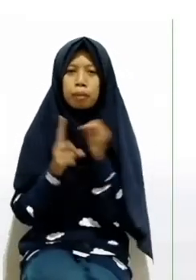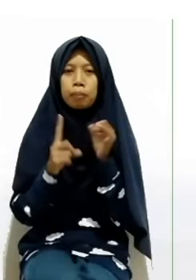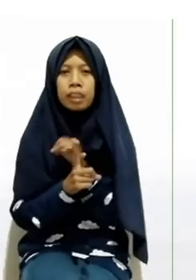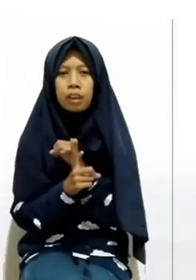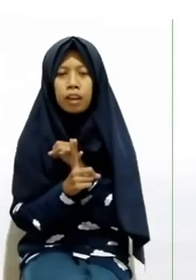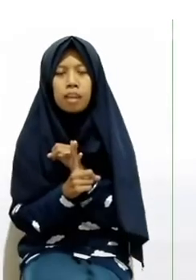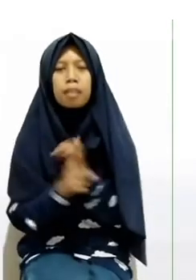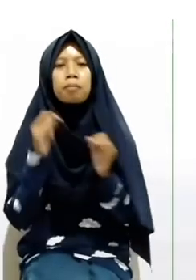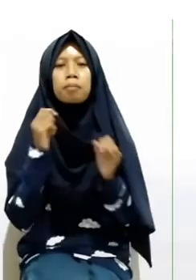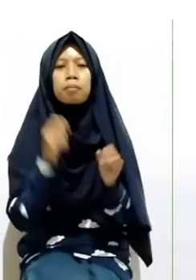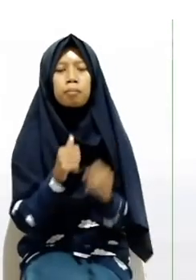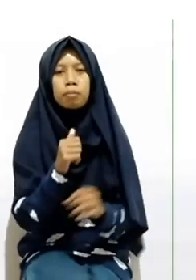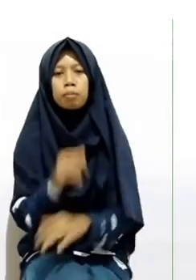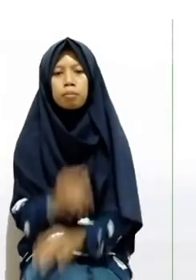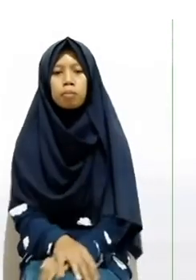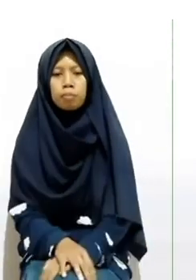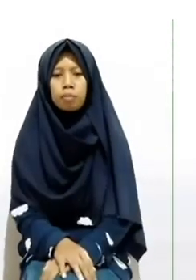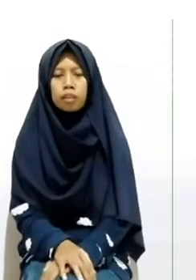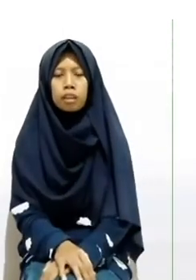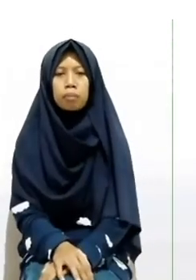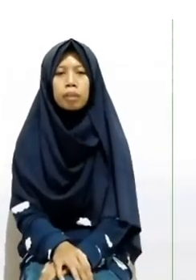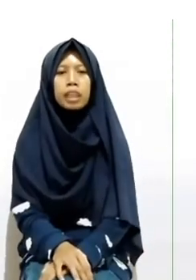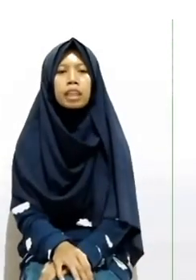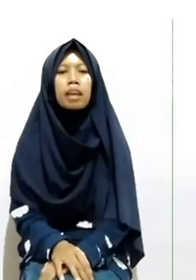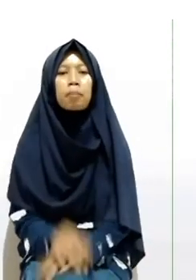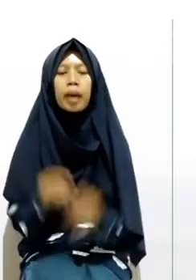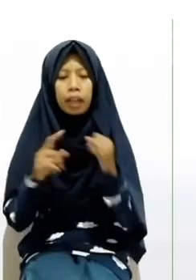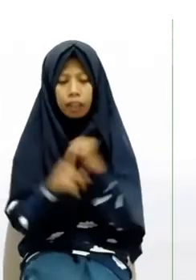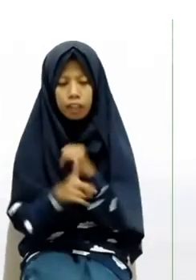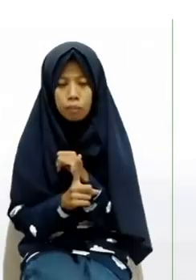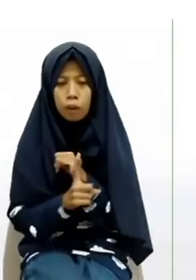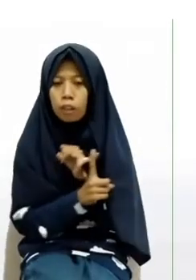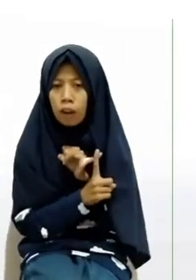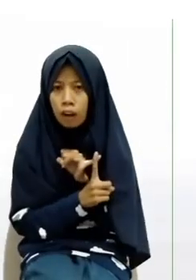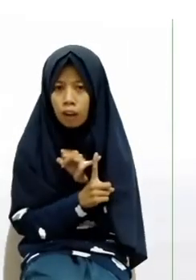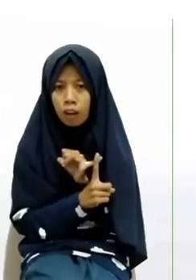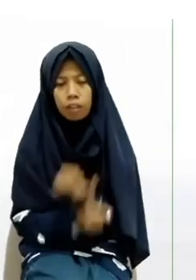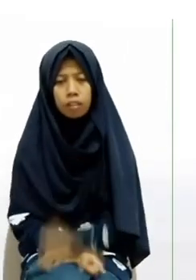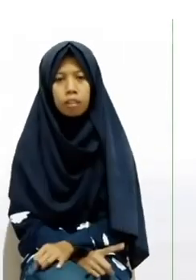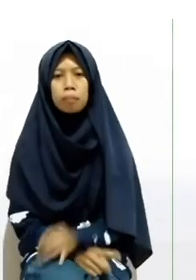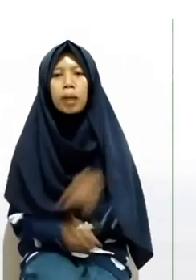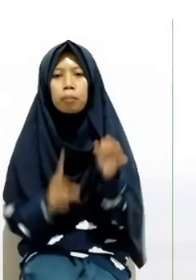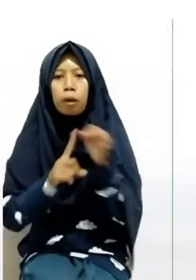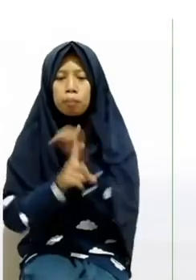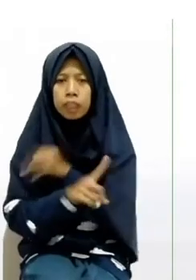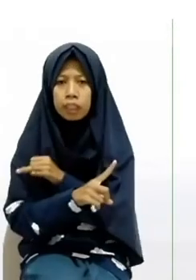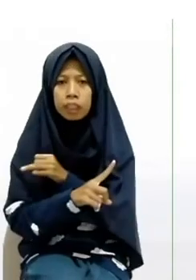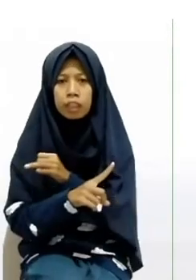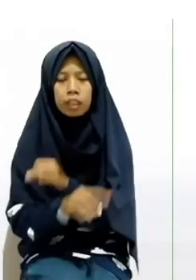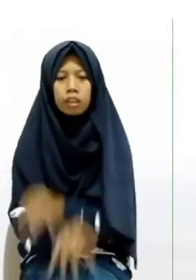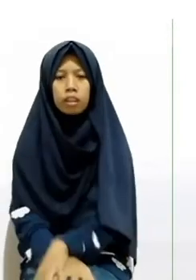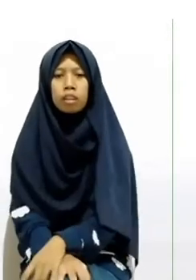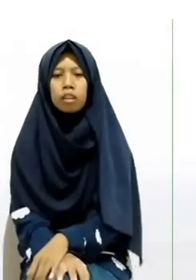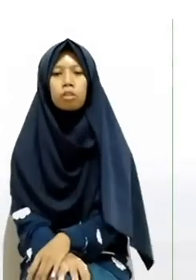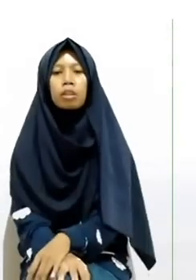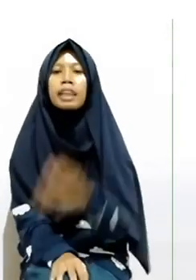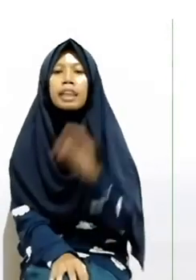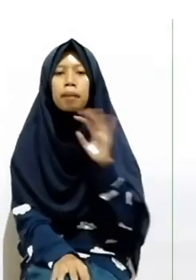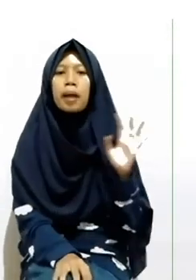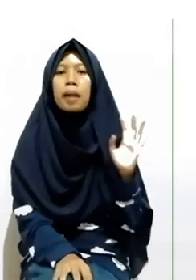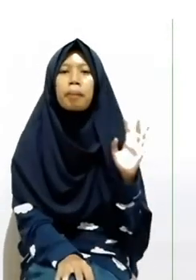belum a sama B sekolah Mis ngapel motor dan mobil